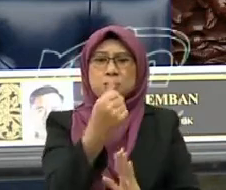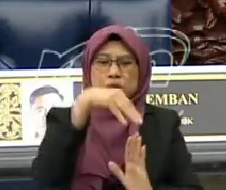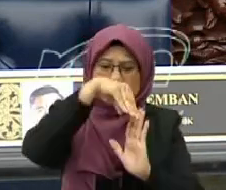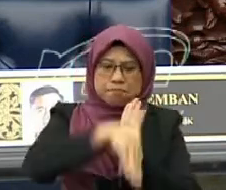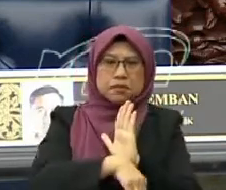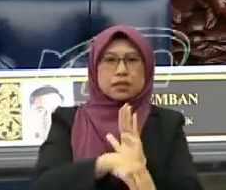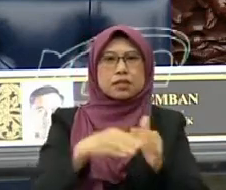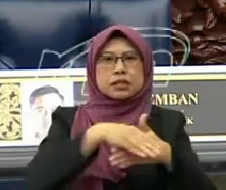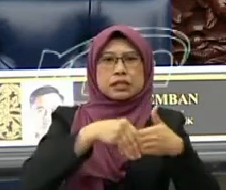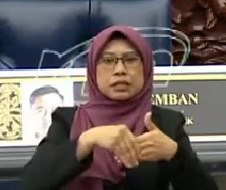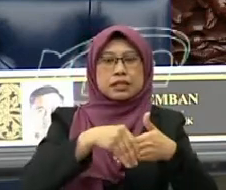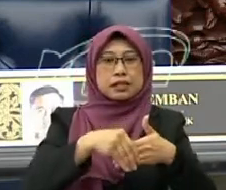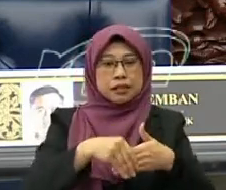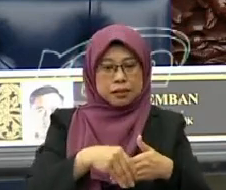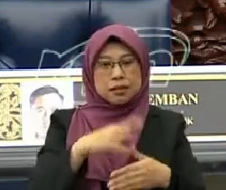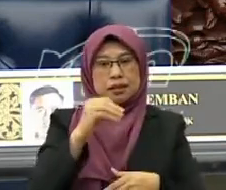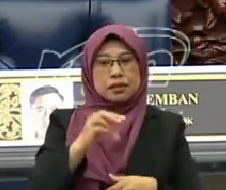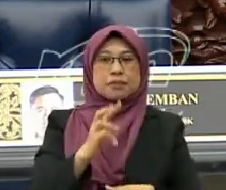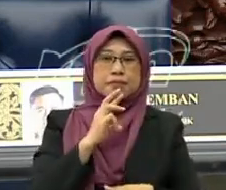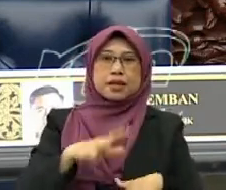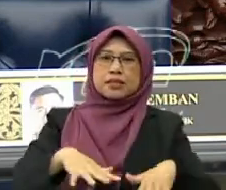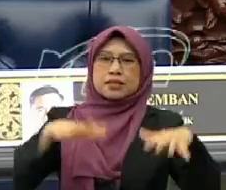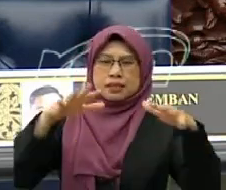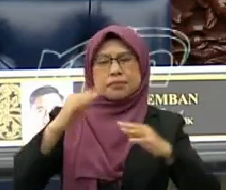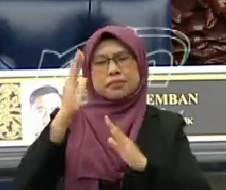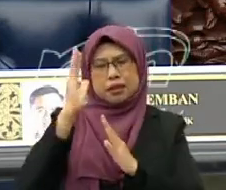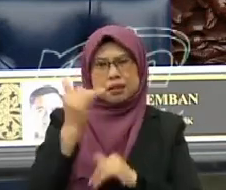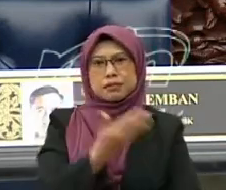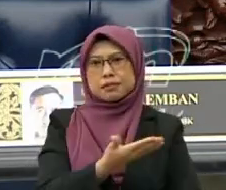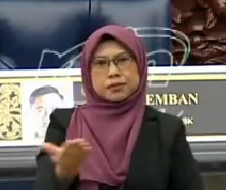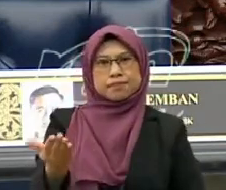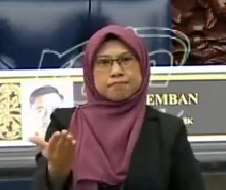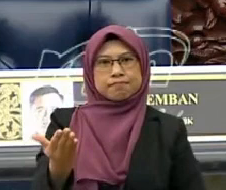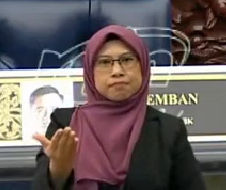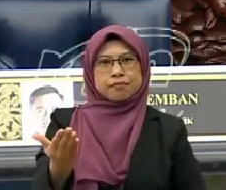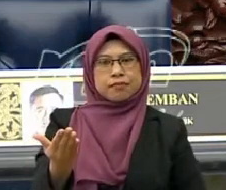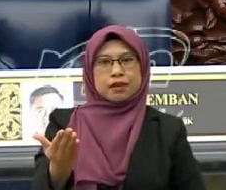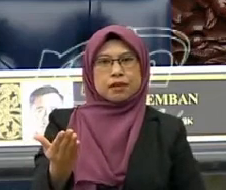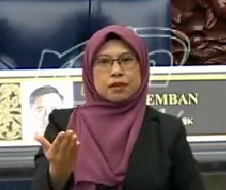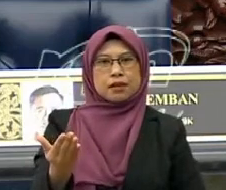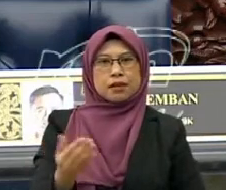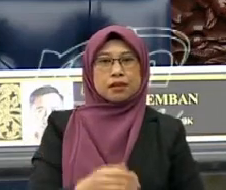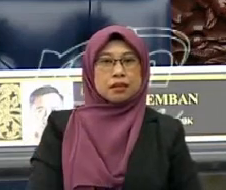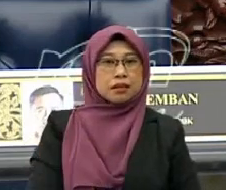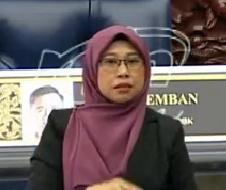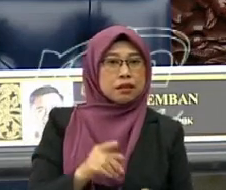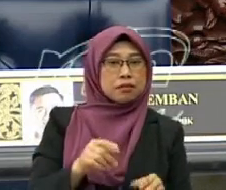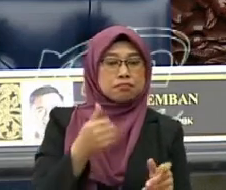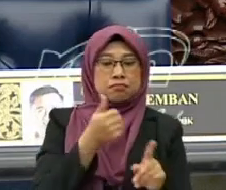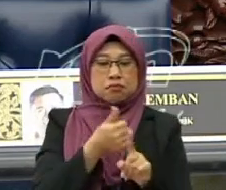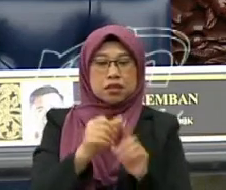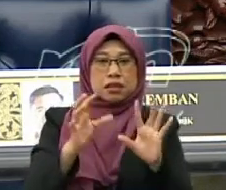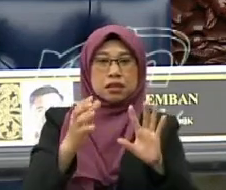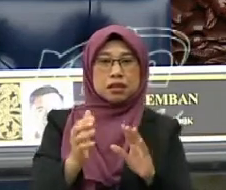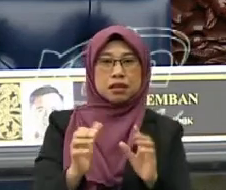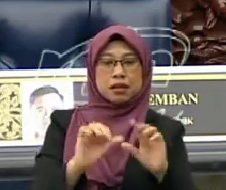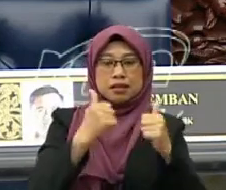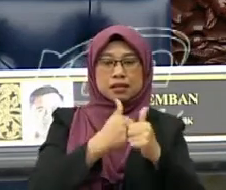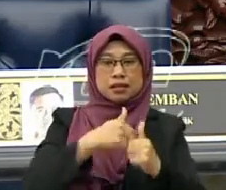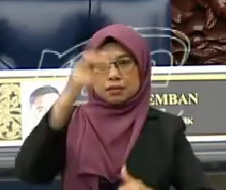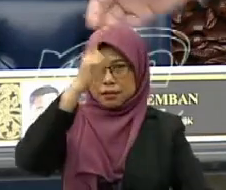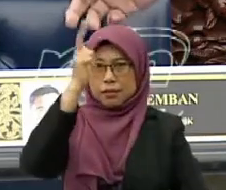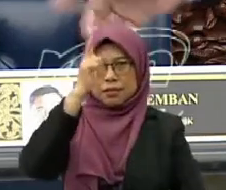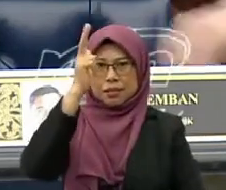merudung ini saya berharap ya zakat koordinasi yang begitu mantap diantara agensi kerajaan